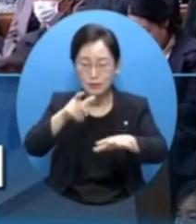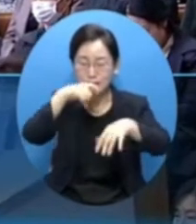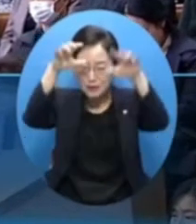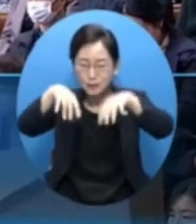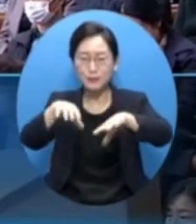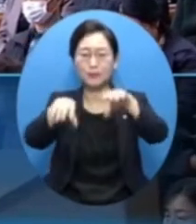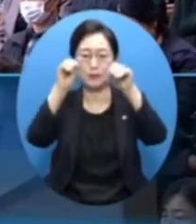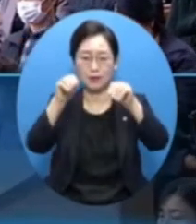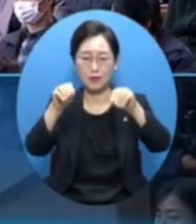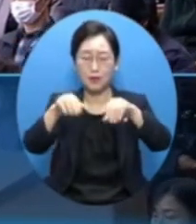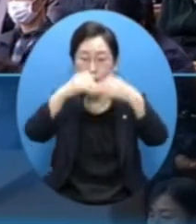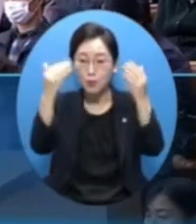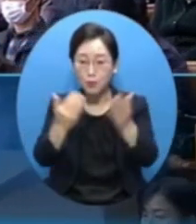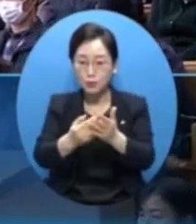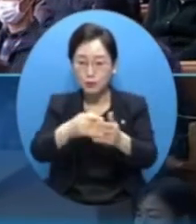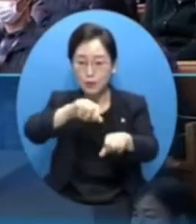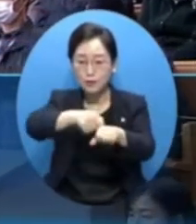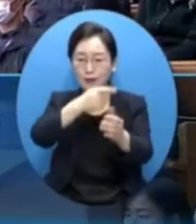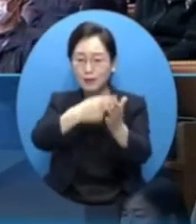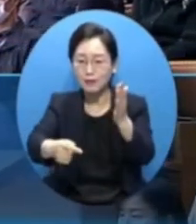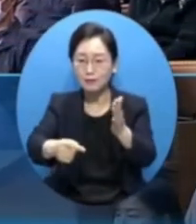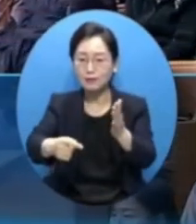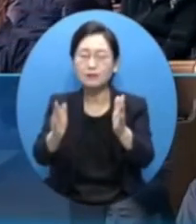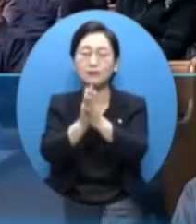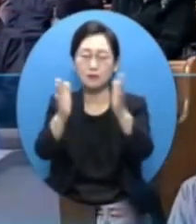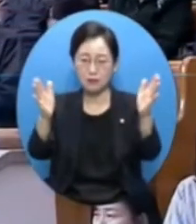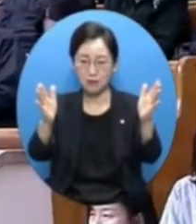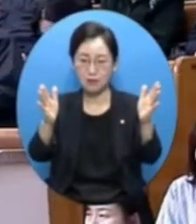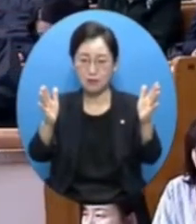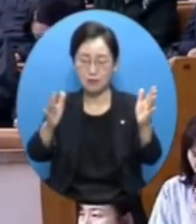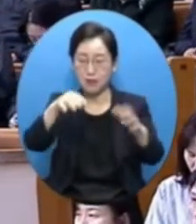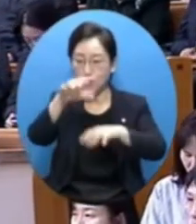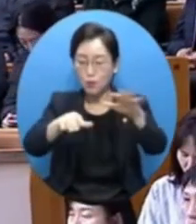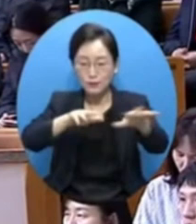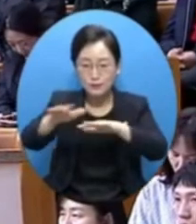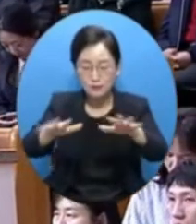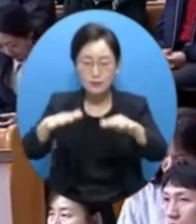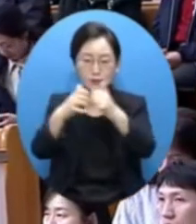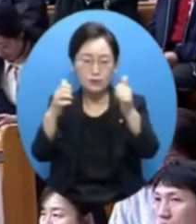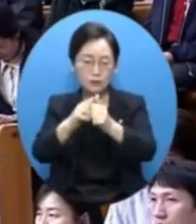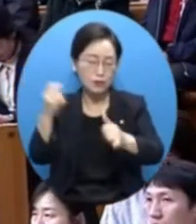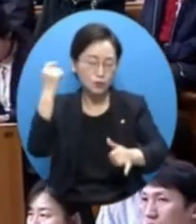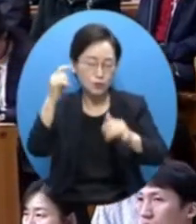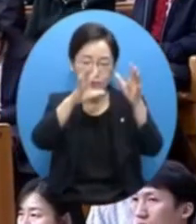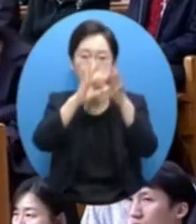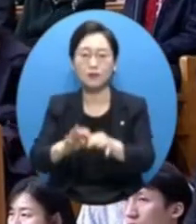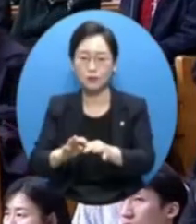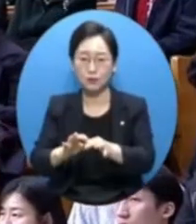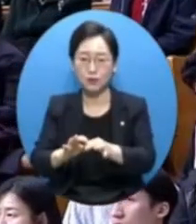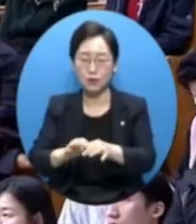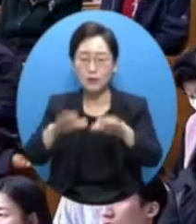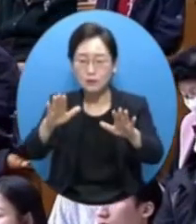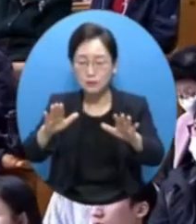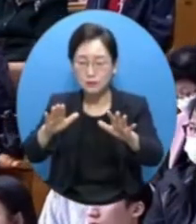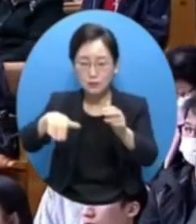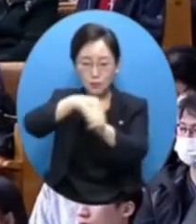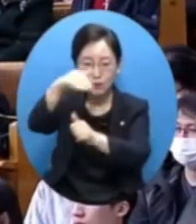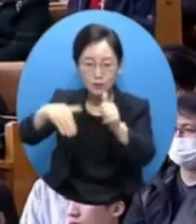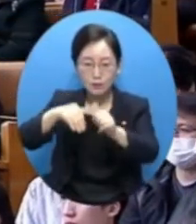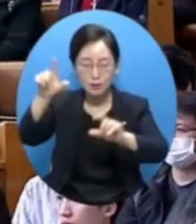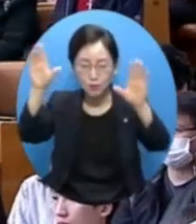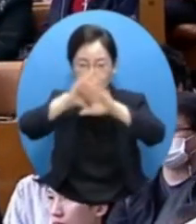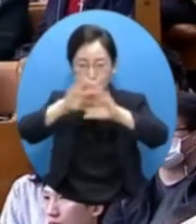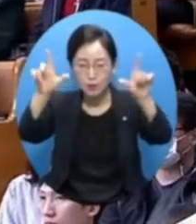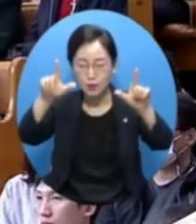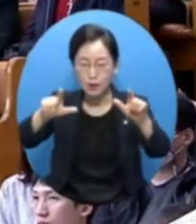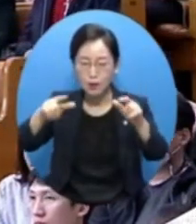이 모든 것은 재난의 시작이니라 말씀했습니다. 첫째 기근, 지진, 전쟁의 소식이 끊이지 않습니다. 기후변화로 인해서 각종 재난이